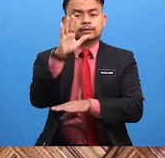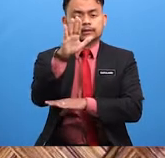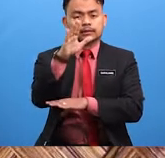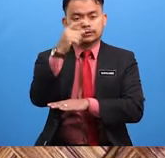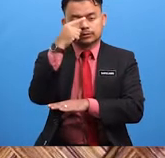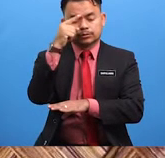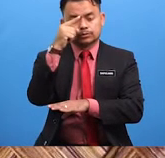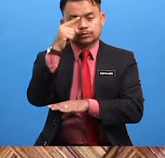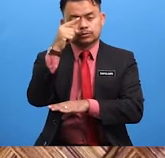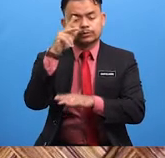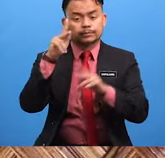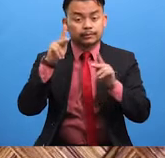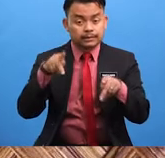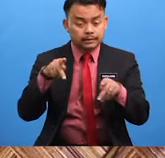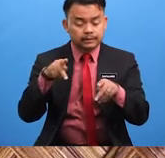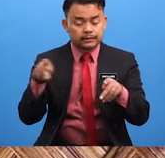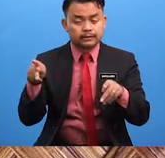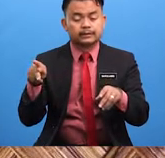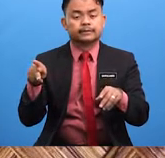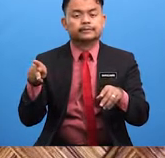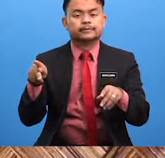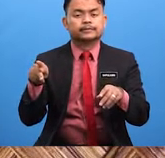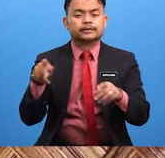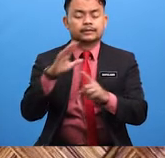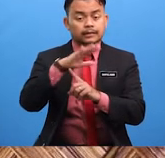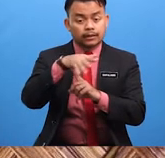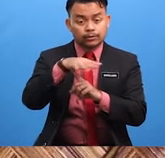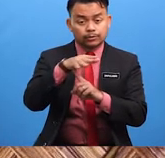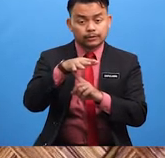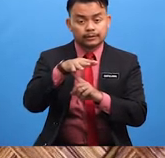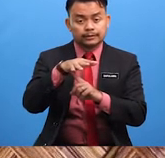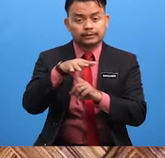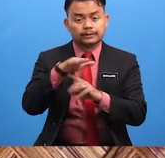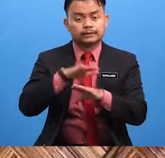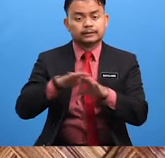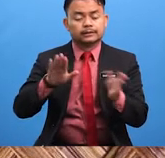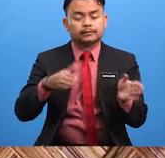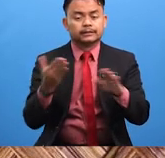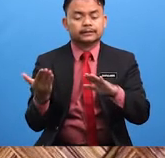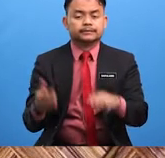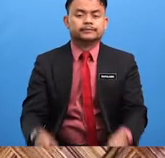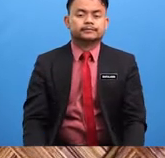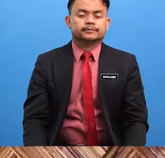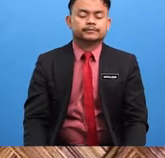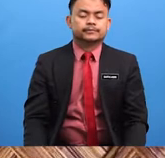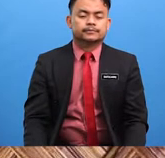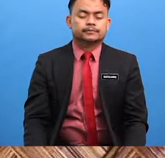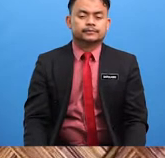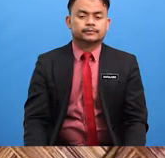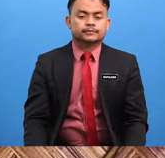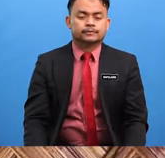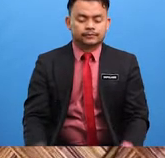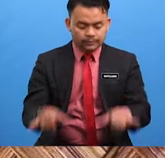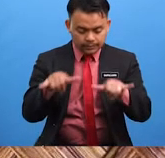Daun yang berusia 2 tahun atau lebih dipotong dan dikerat sama panjang mengikut sukatan yang diperlukan